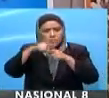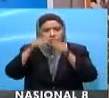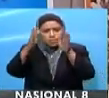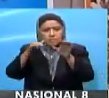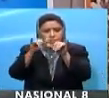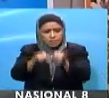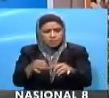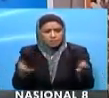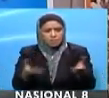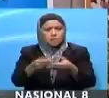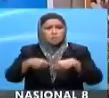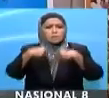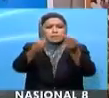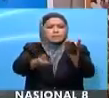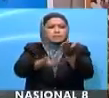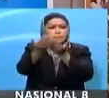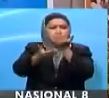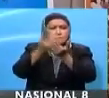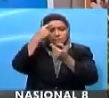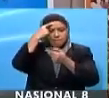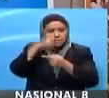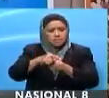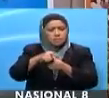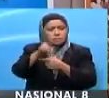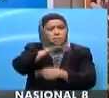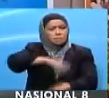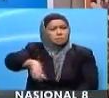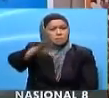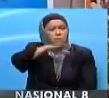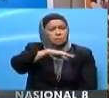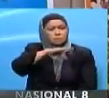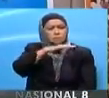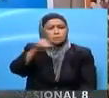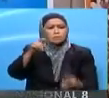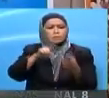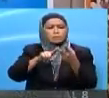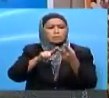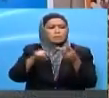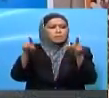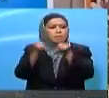mereka dalam mereka menduduki di tempat yang